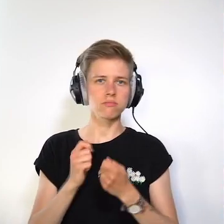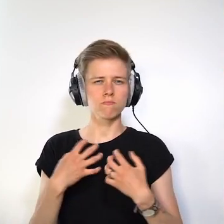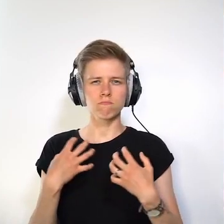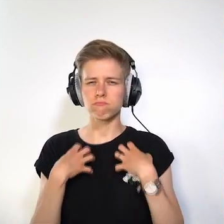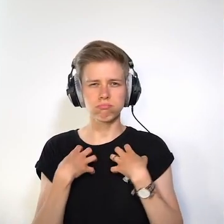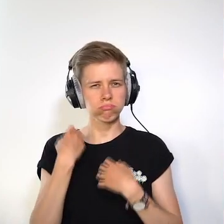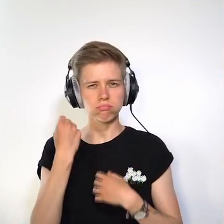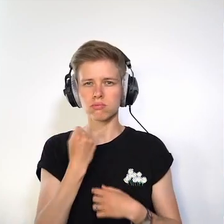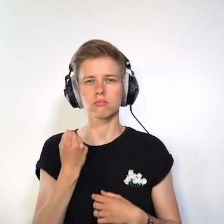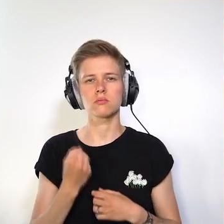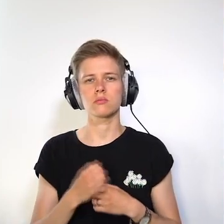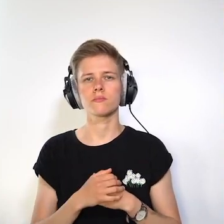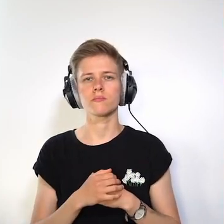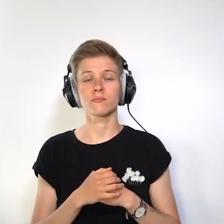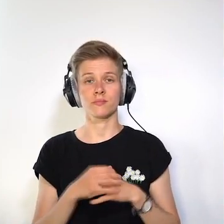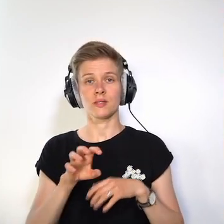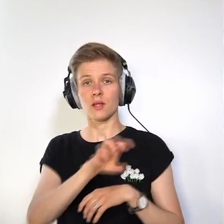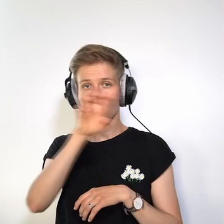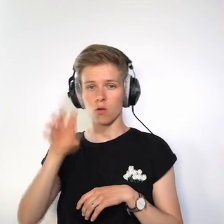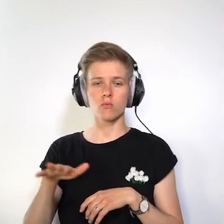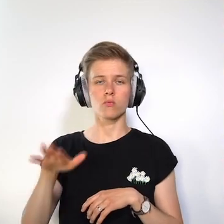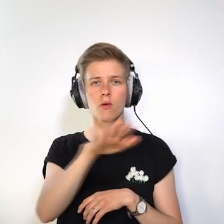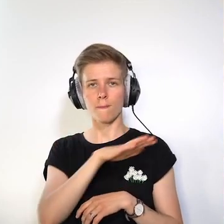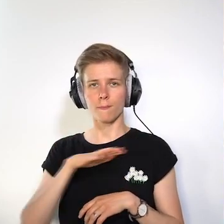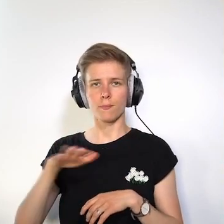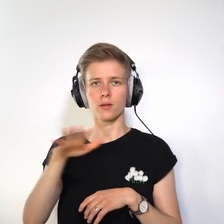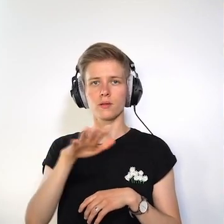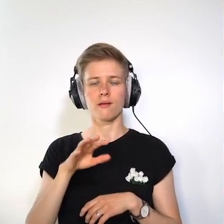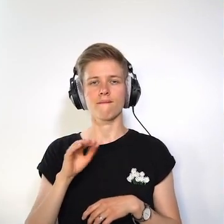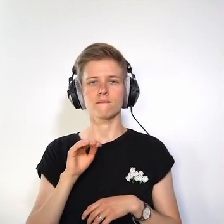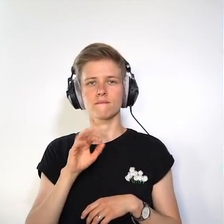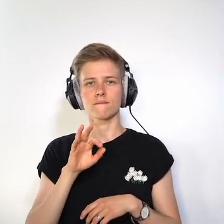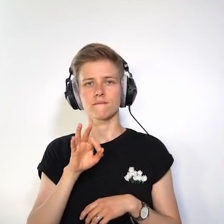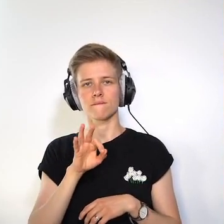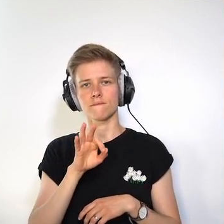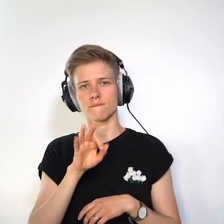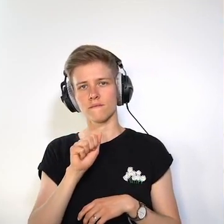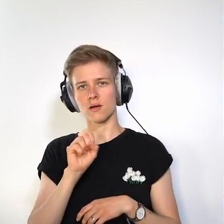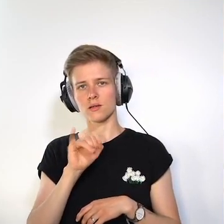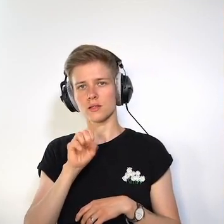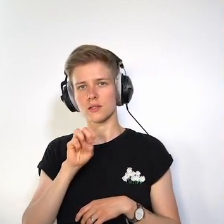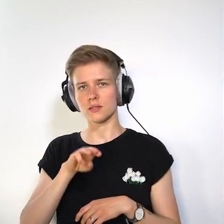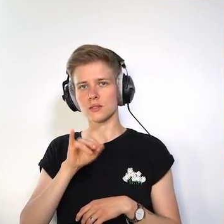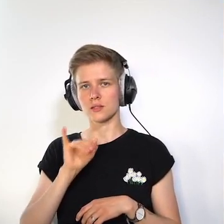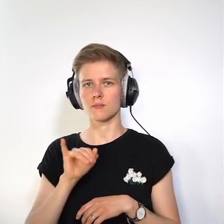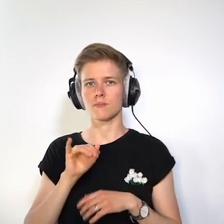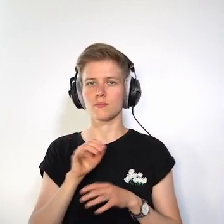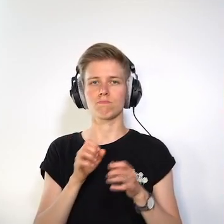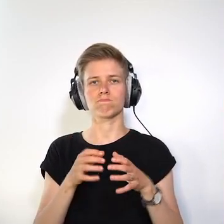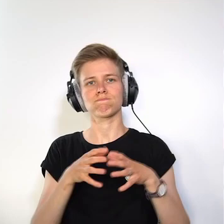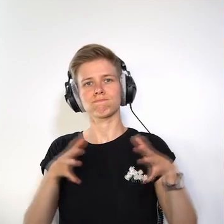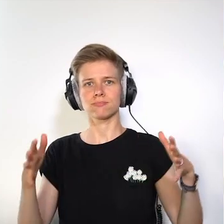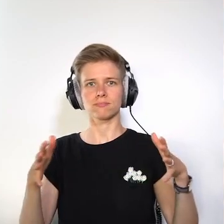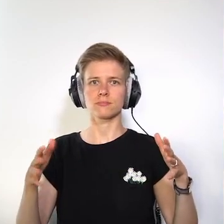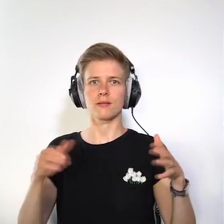jolloin valtaan pääsi Euroopassa fasismi, tuli lama. Psykoanalytikot itse